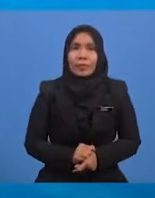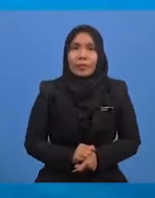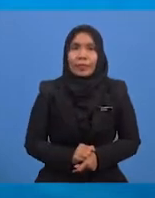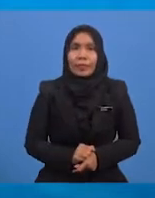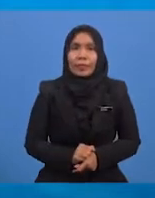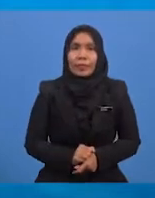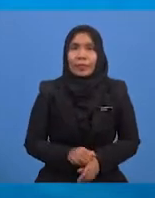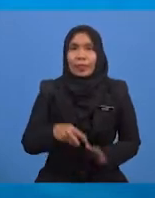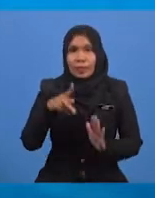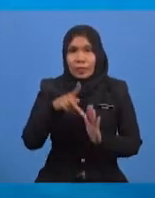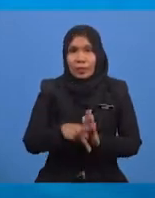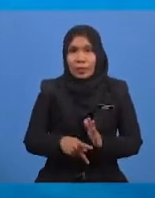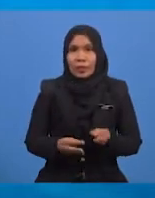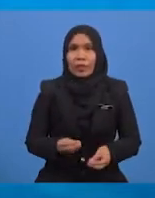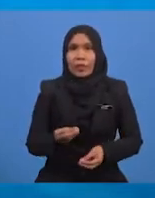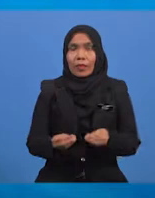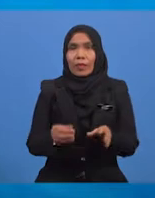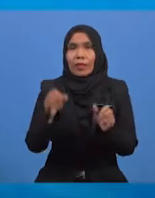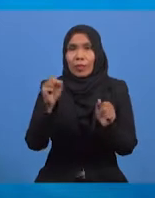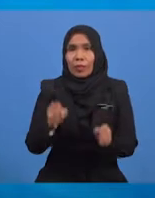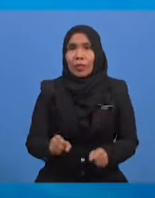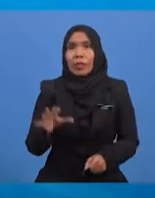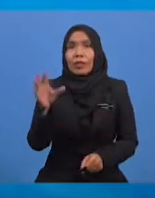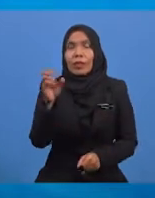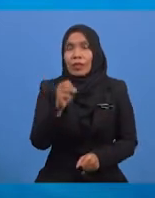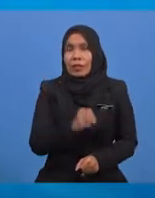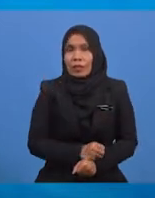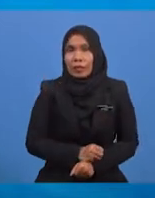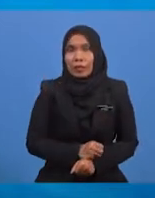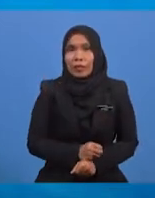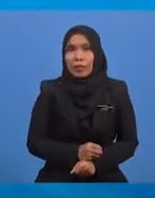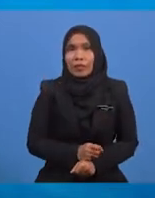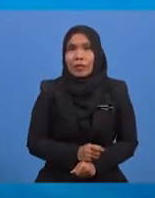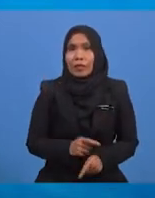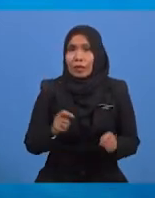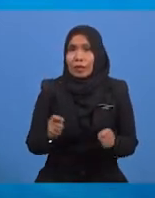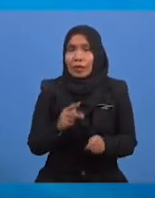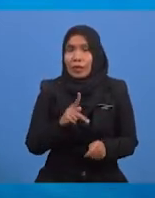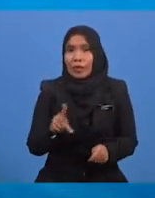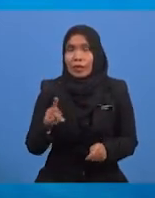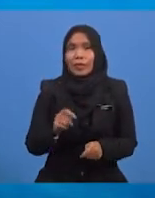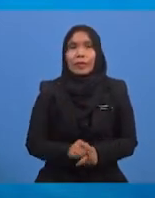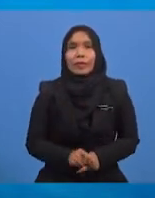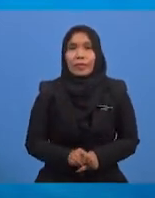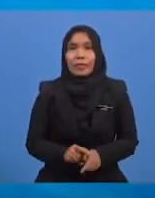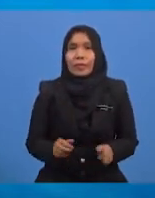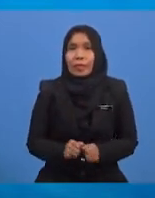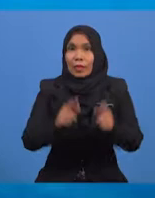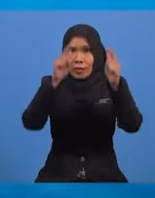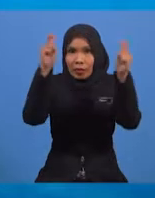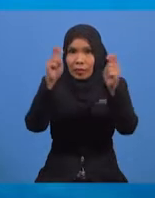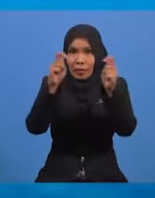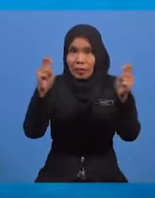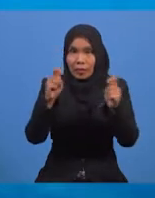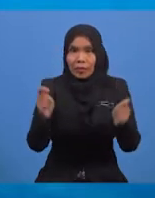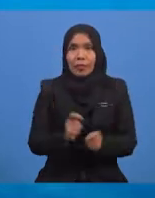sini, perniagaan boleh mengambil tindakan mengurangkan kesan ini dengan meningkatkan produktiviti pekerja dengan